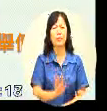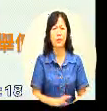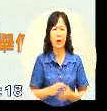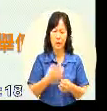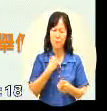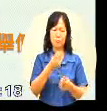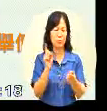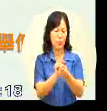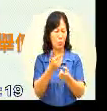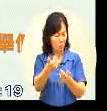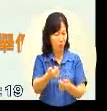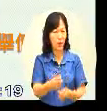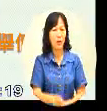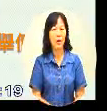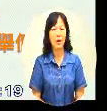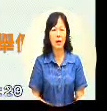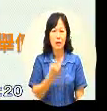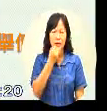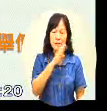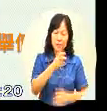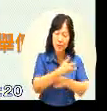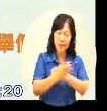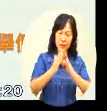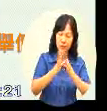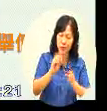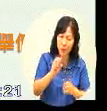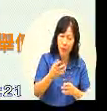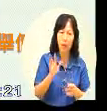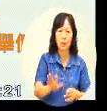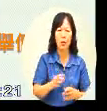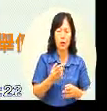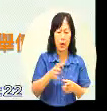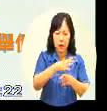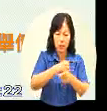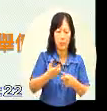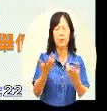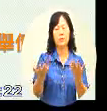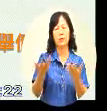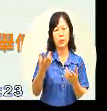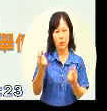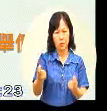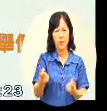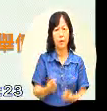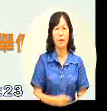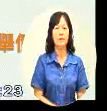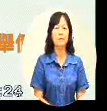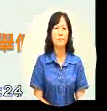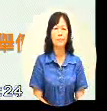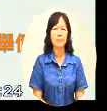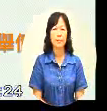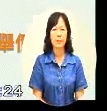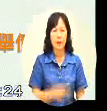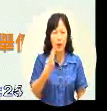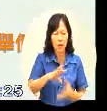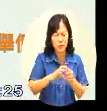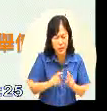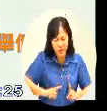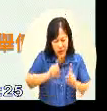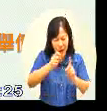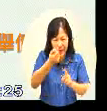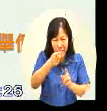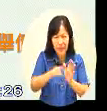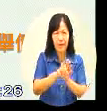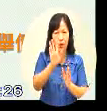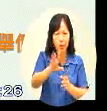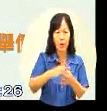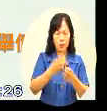是上好？啊，有没有县市这样做呢？台湾大部分县市都这样做，吼、哦，而不然就只调一点点，只有少